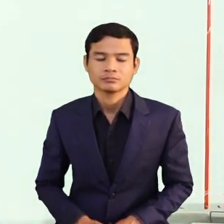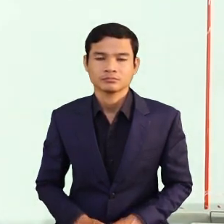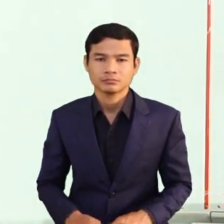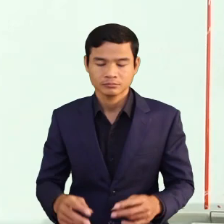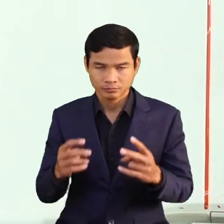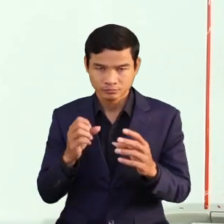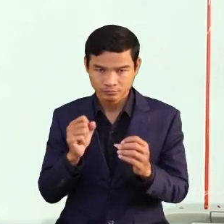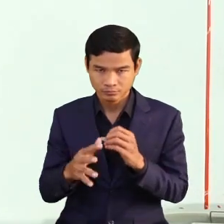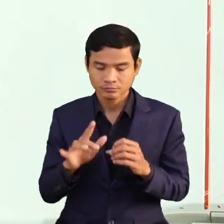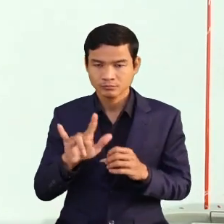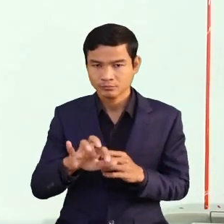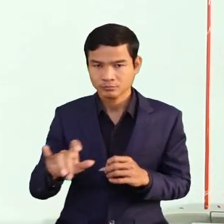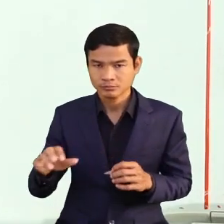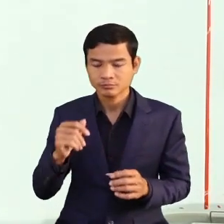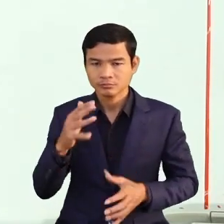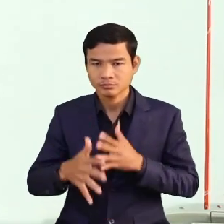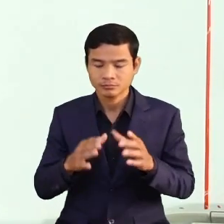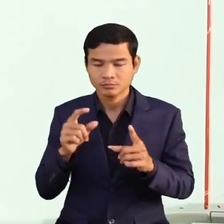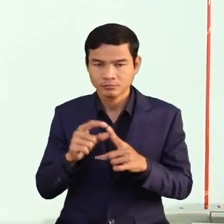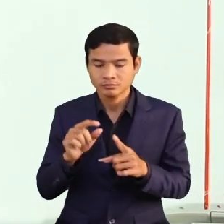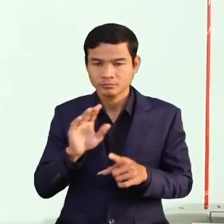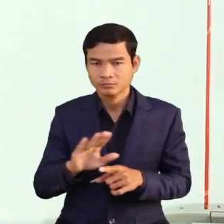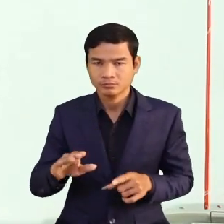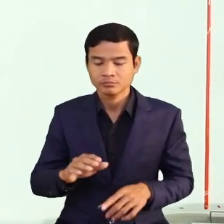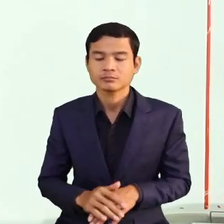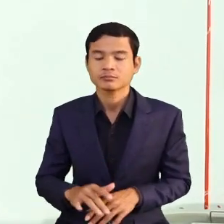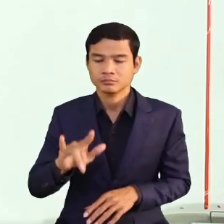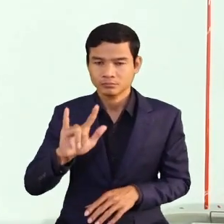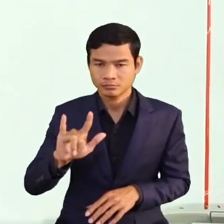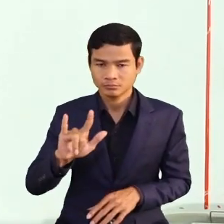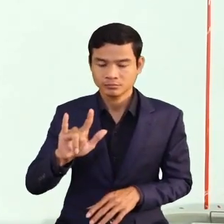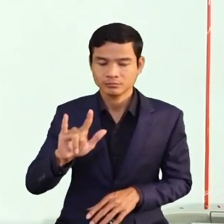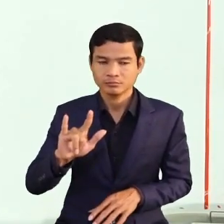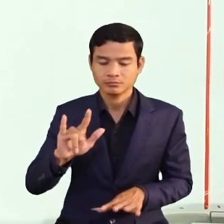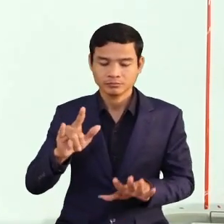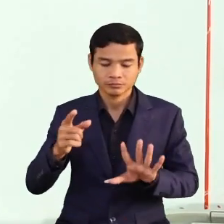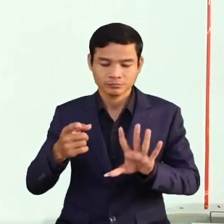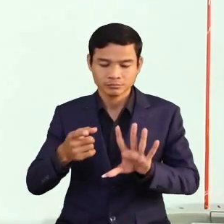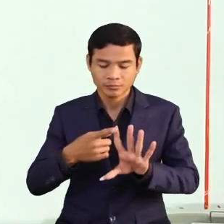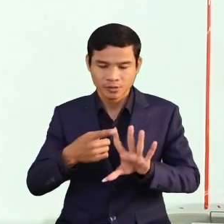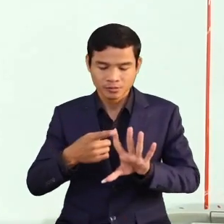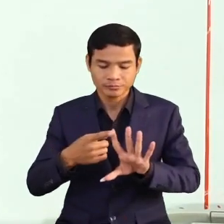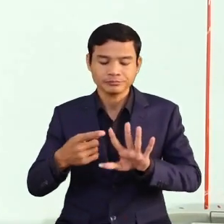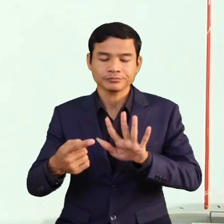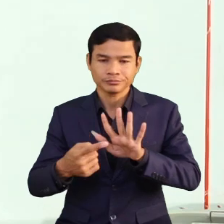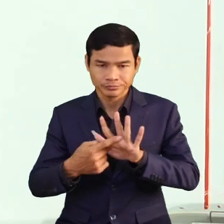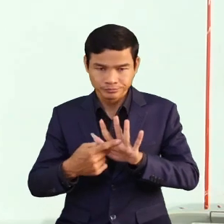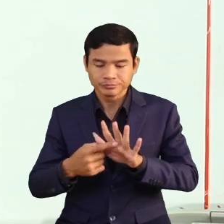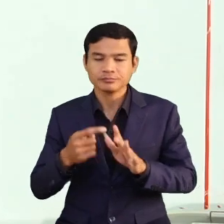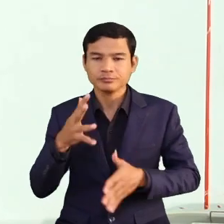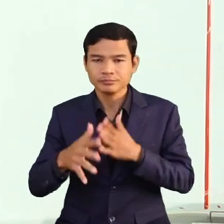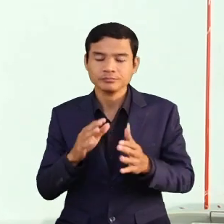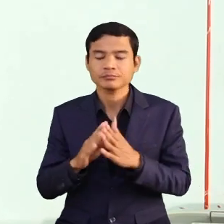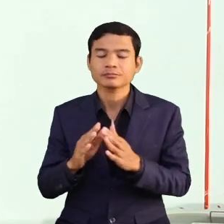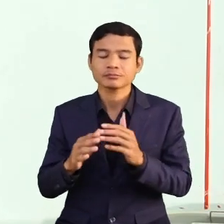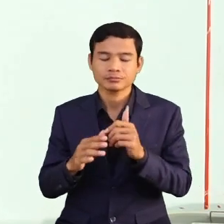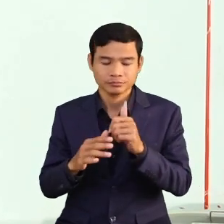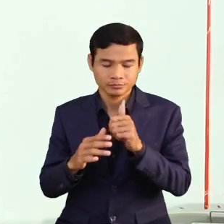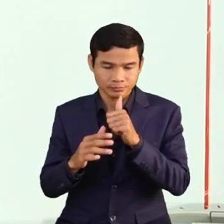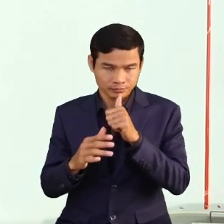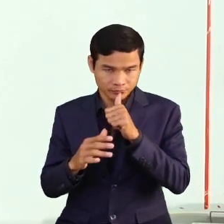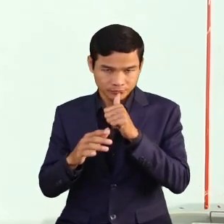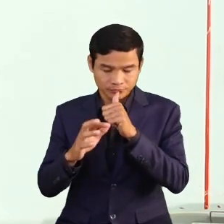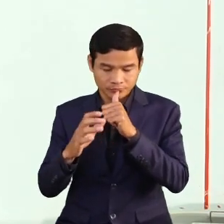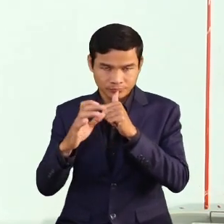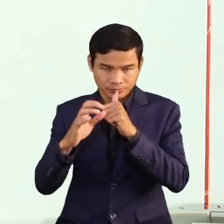chập đám, bà cóp ăn, bò, ấy, bầy, ò,